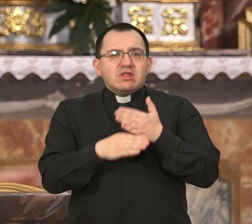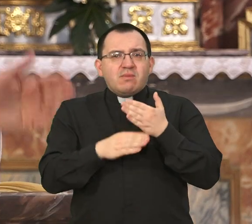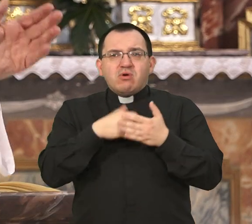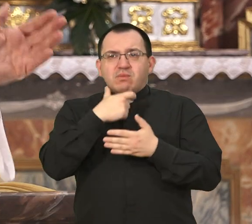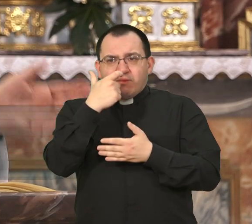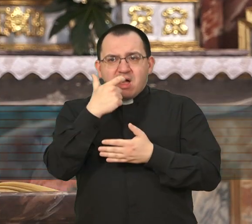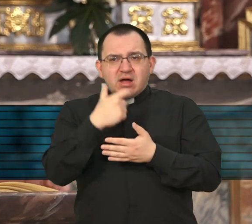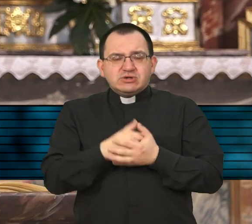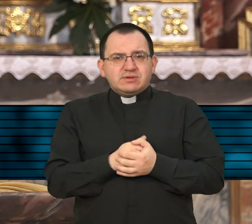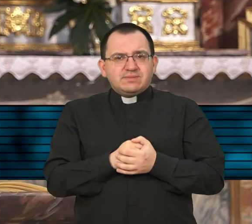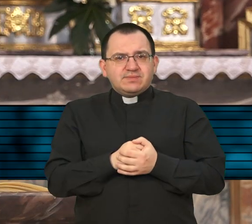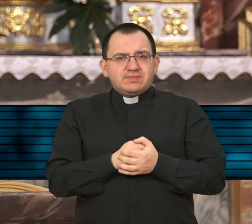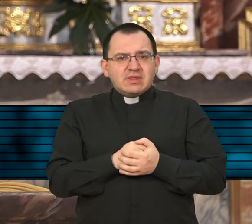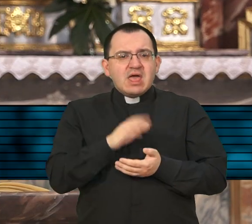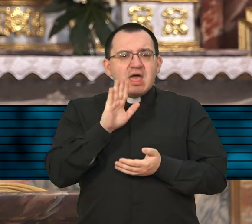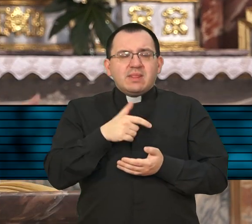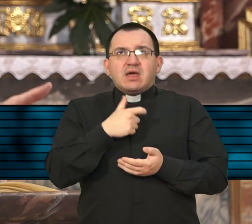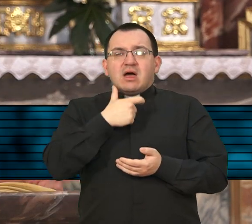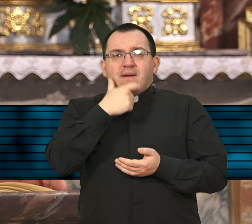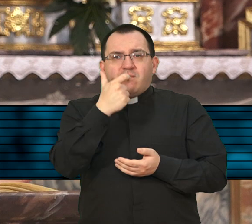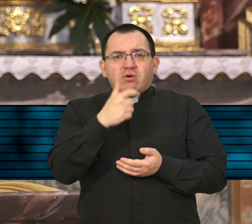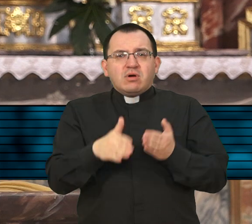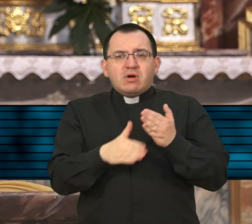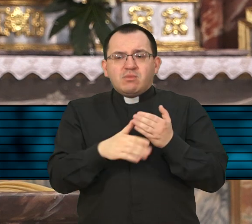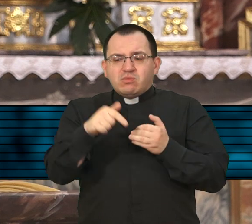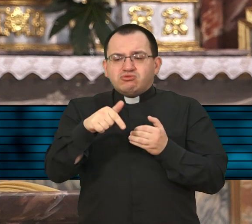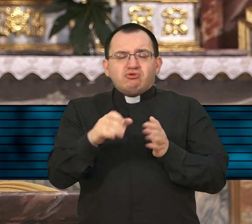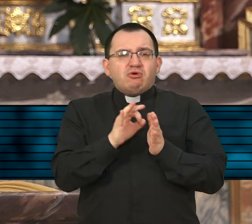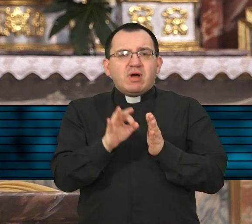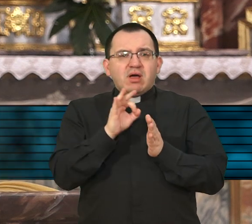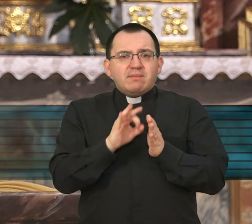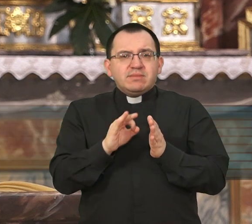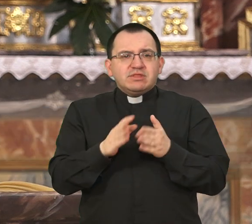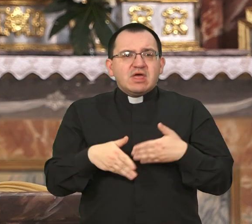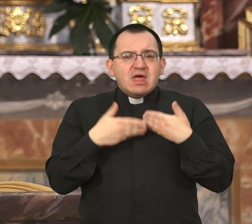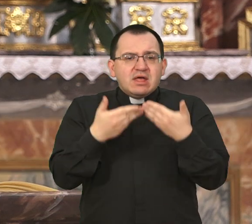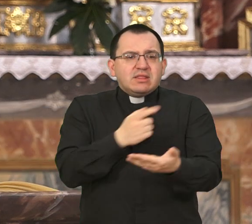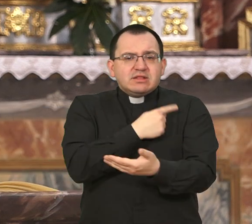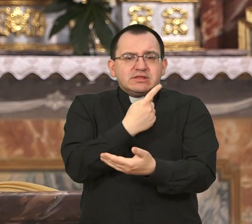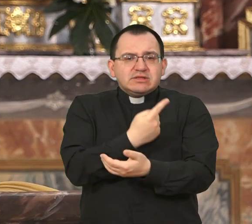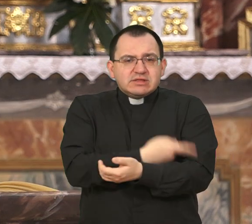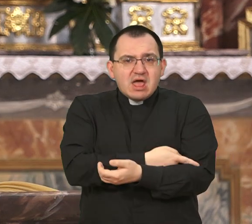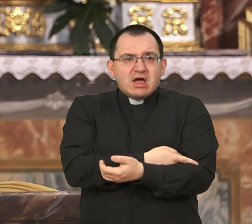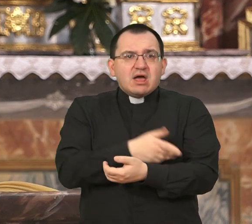Gospodin po slavlju svete mise, po ovom izvoru ljubavi, dadne snage i milosti